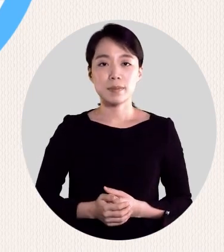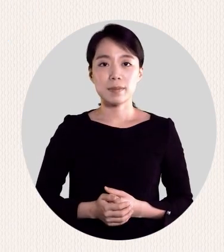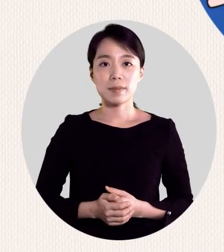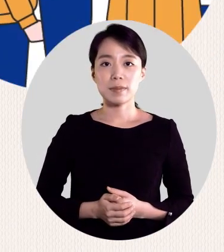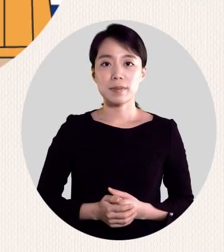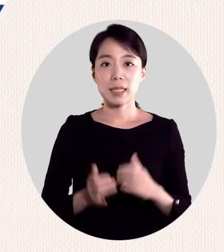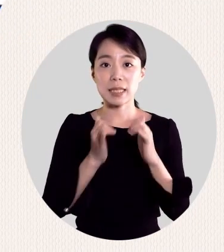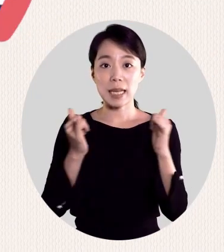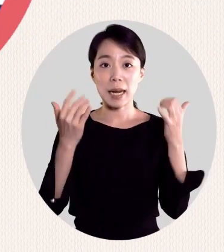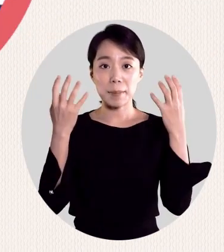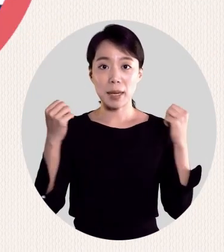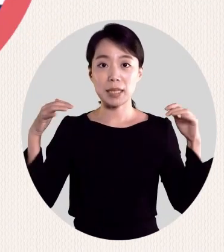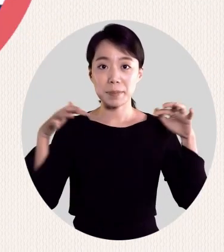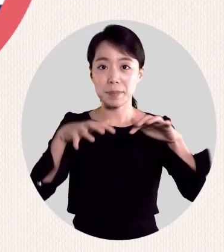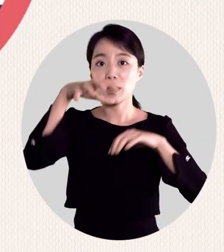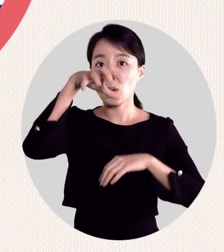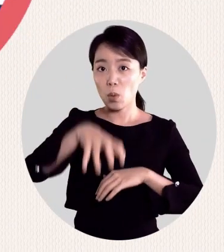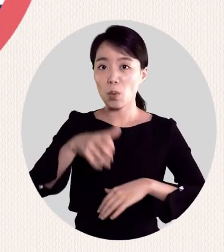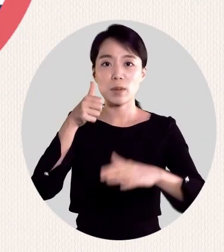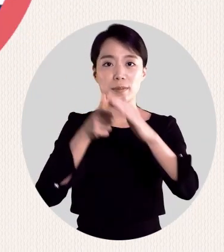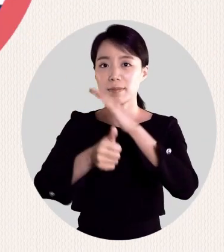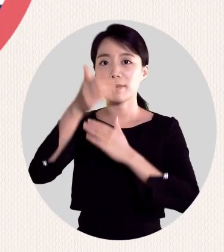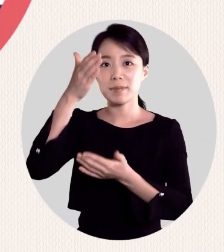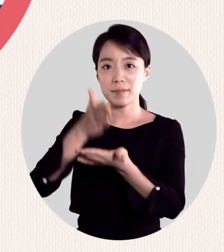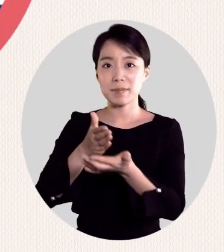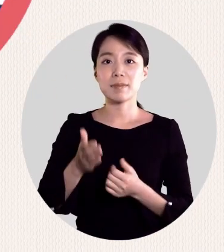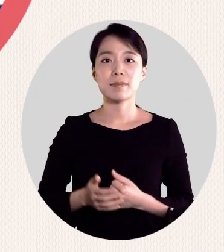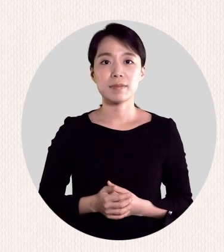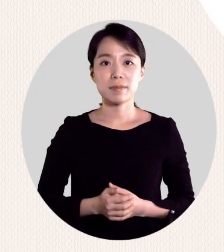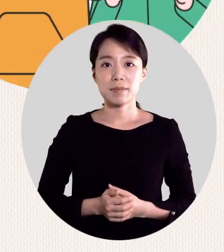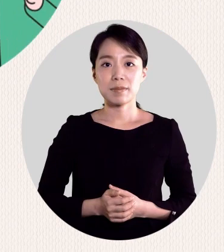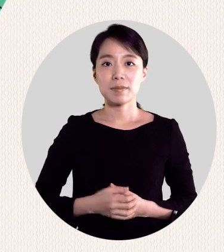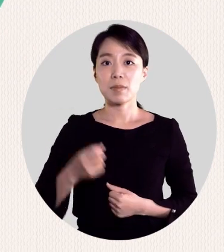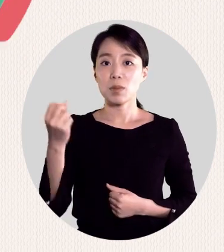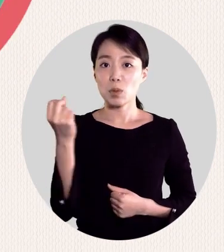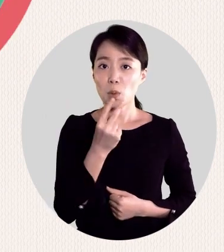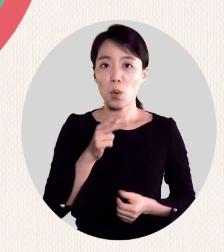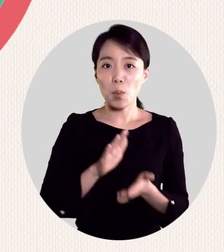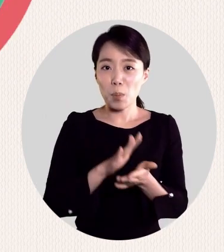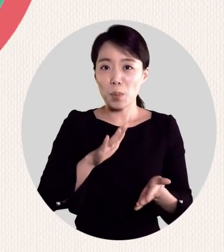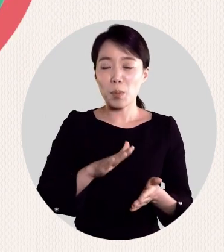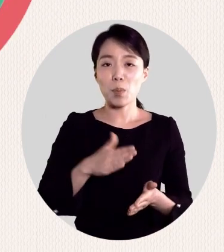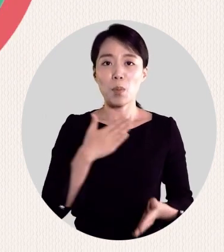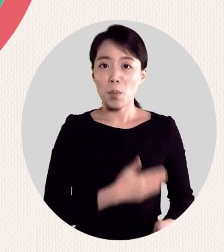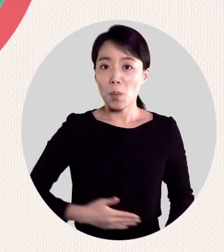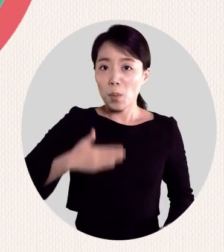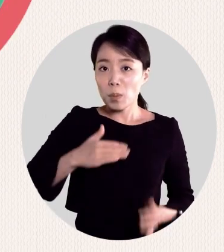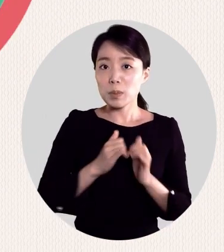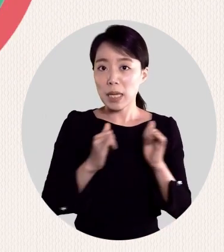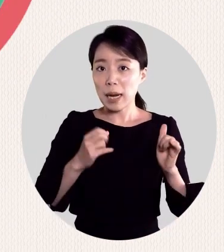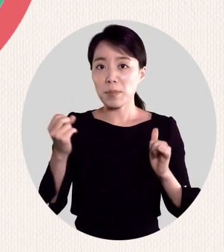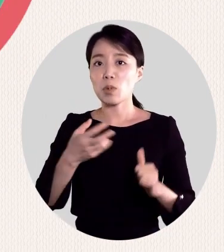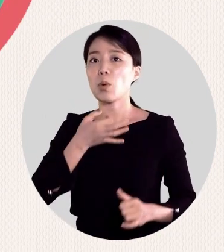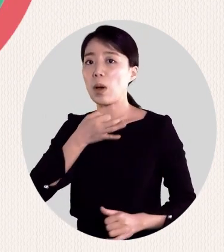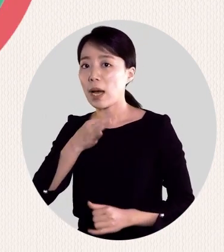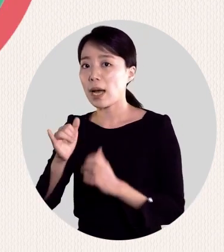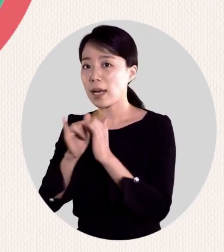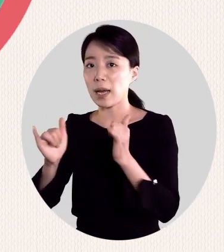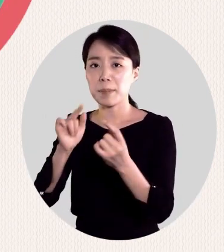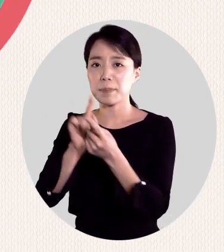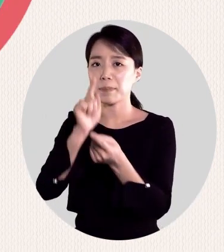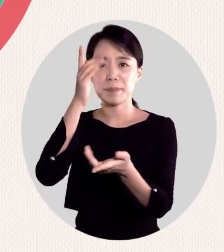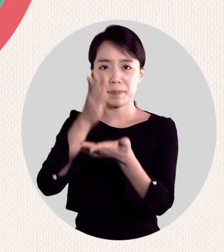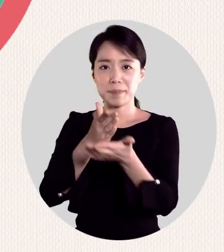착용하고 사람 많은 곳의 방문은 자제해주세요. 특히 발열 호흡기 증상자와의